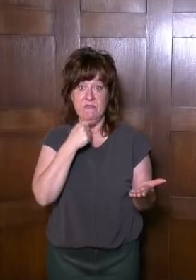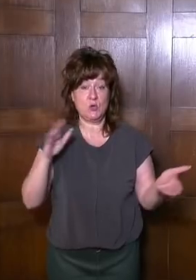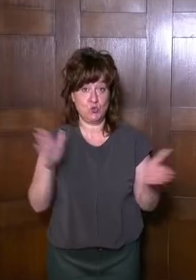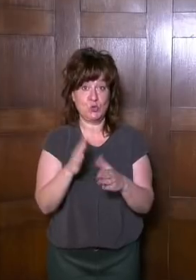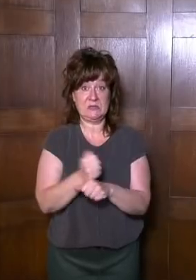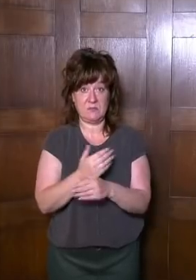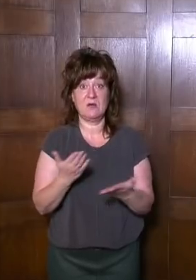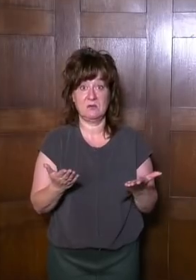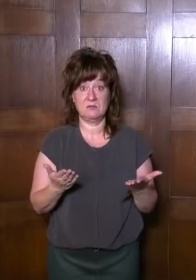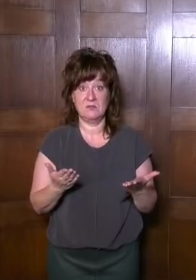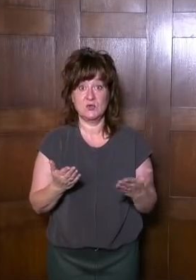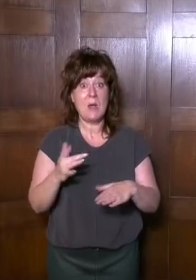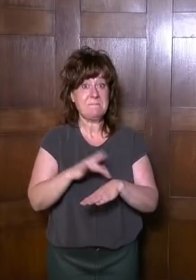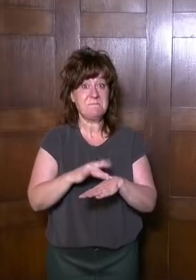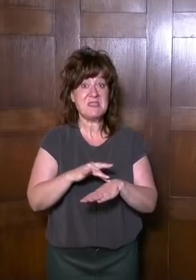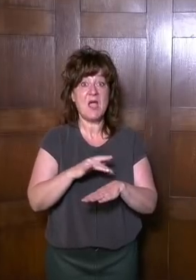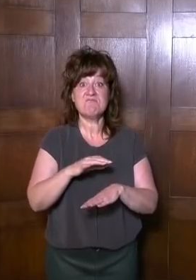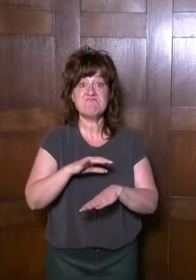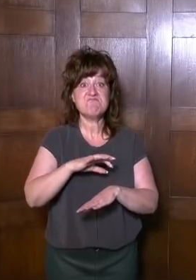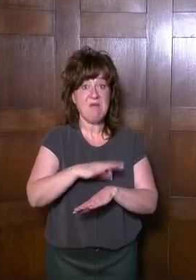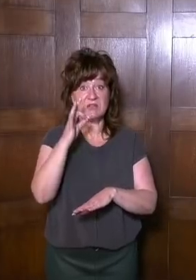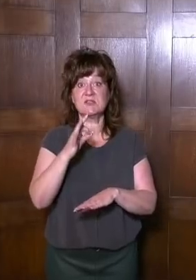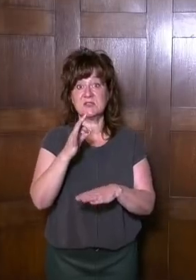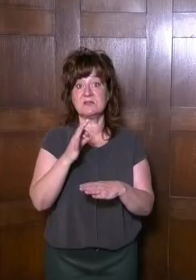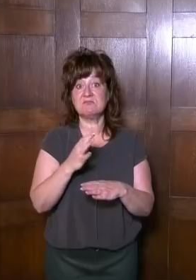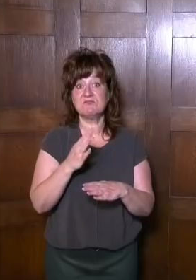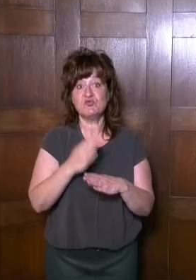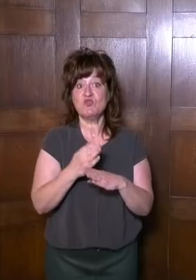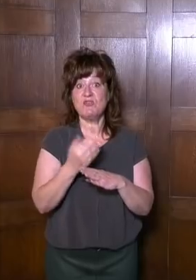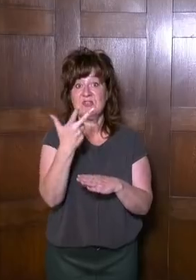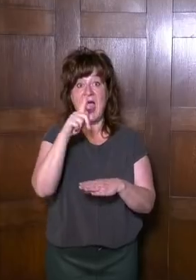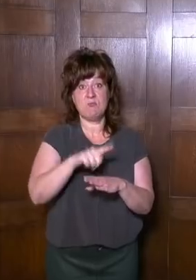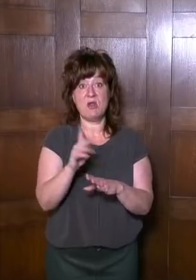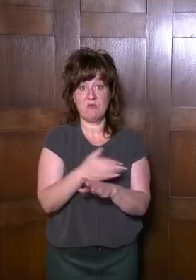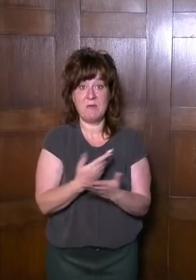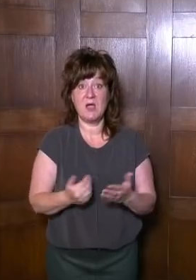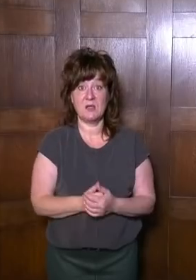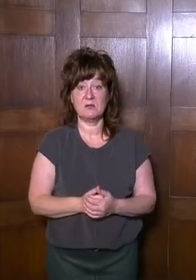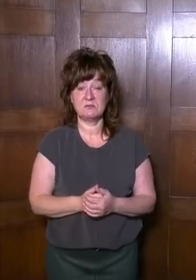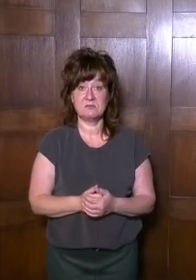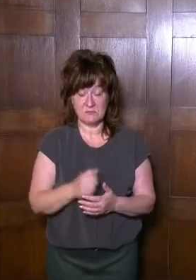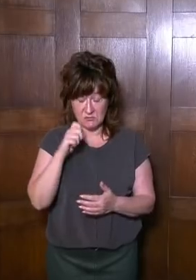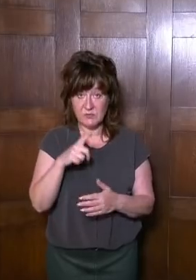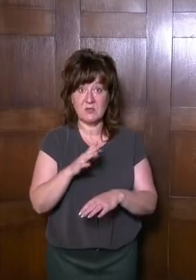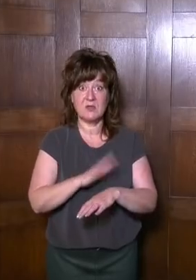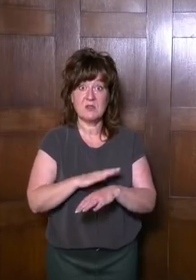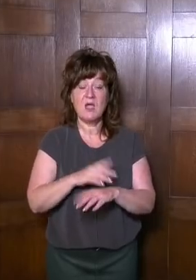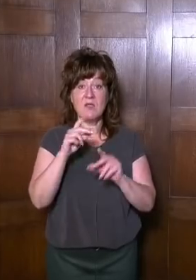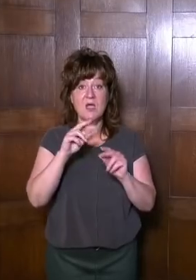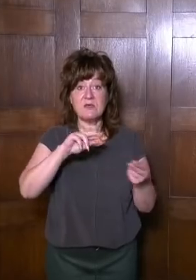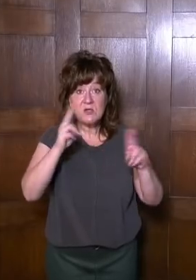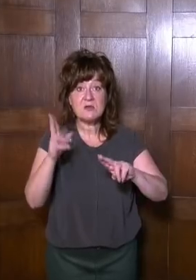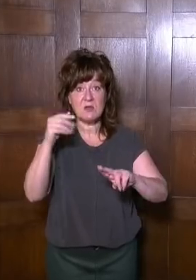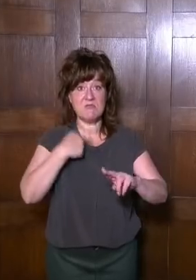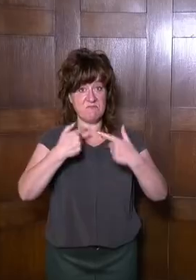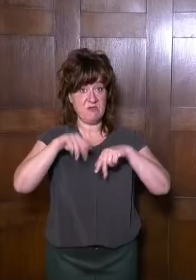März und das ist bereits schon ein Vierteljahr her. Also es wird Zeit, dass sich etwas wieder ändert, dass wir wieder arbeiten